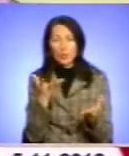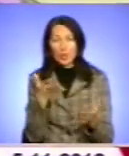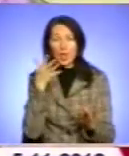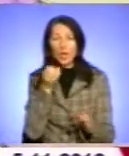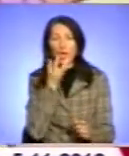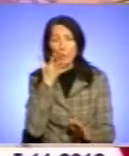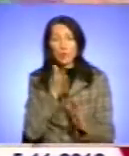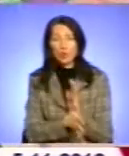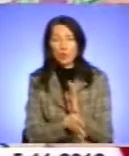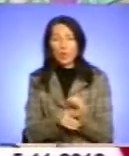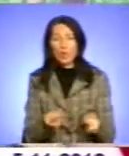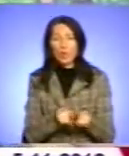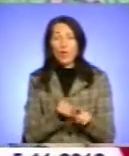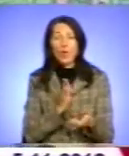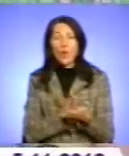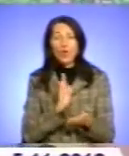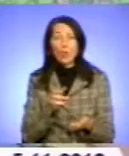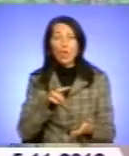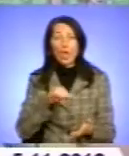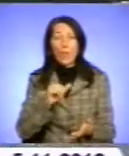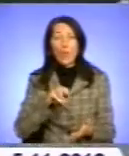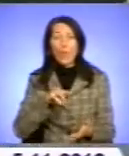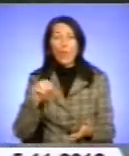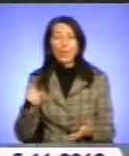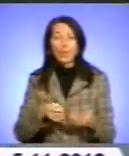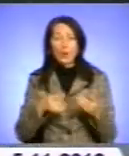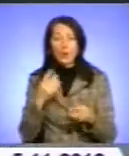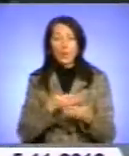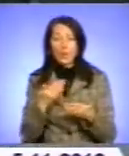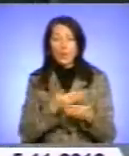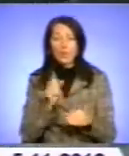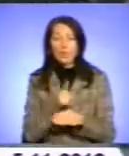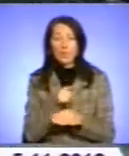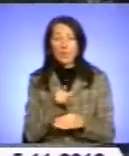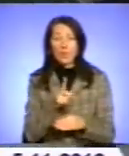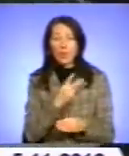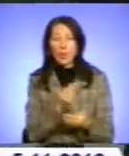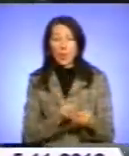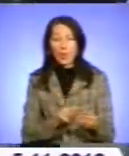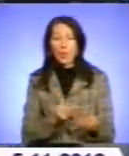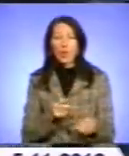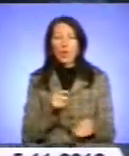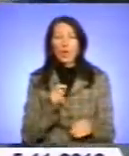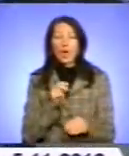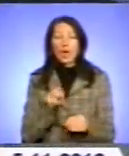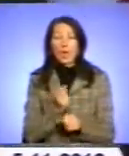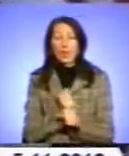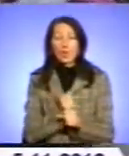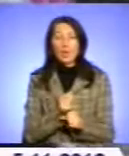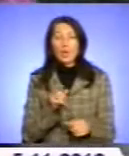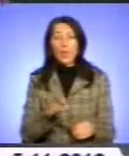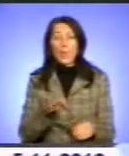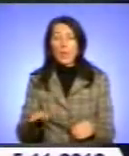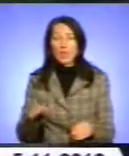Тож такими мають бути й мультфільми. І завдання тих, хто їх створює – навчити маленьких глядачів чинити чесно, справедливо і рости